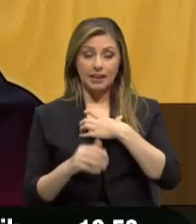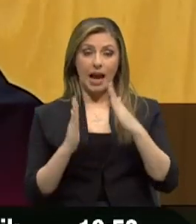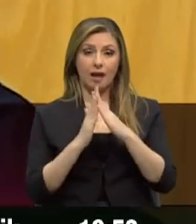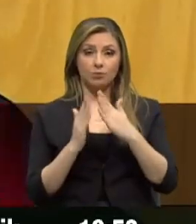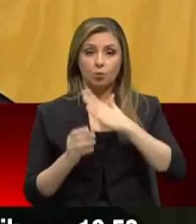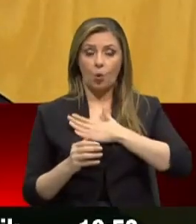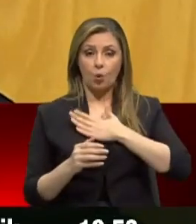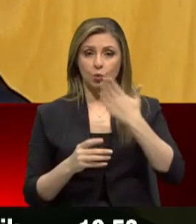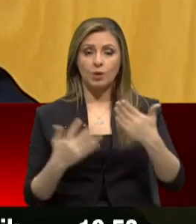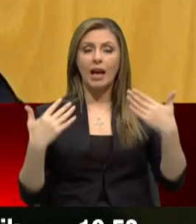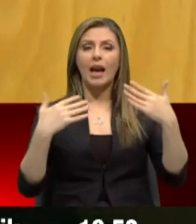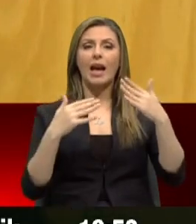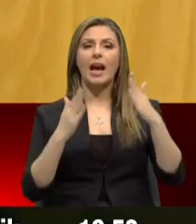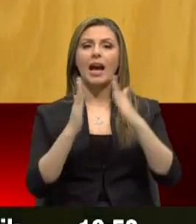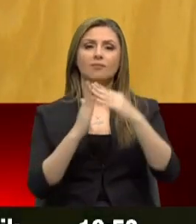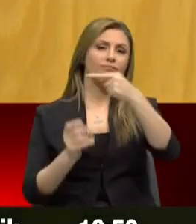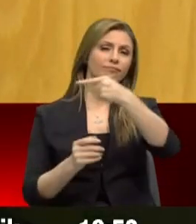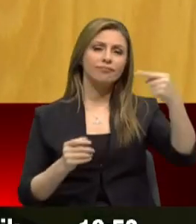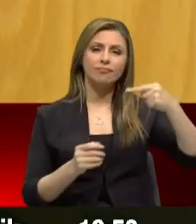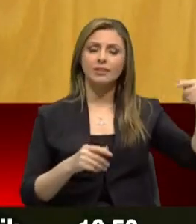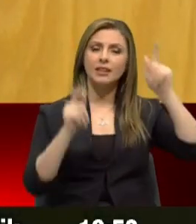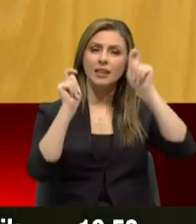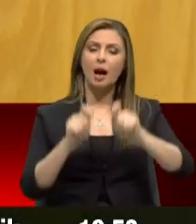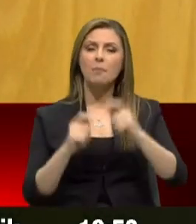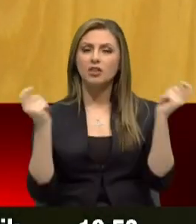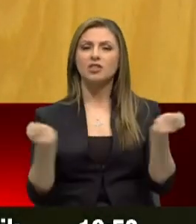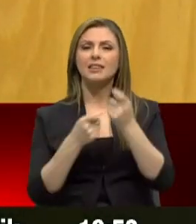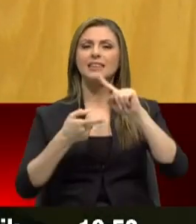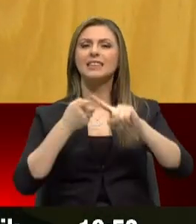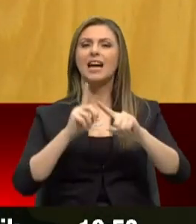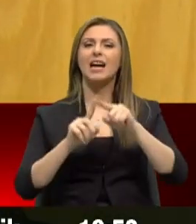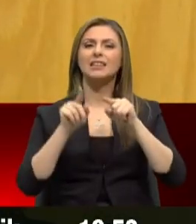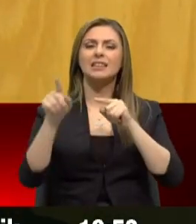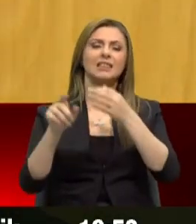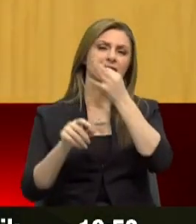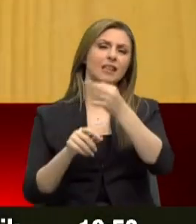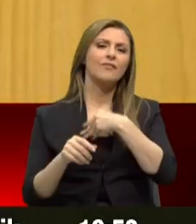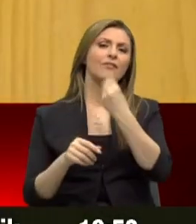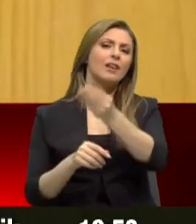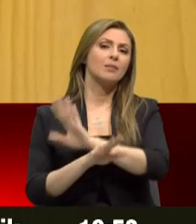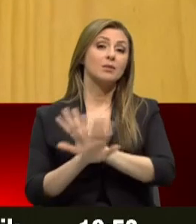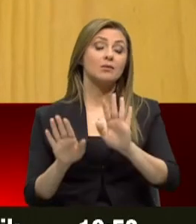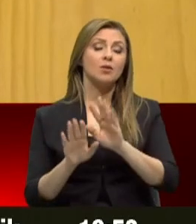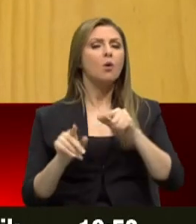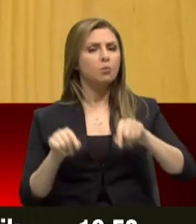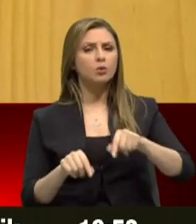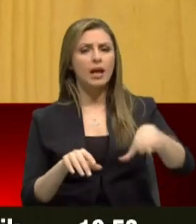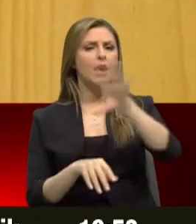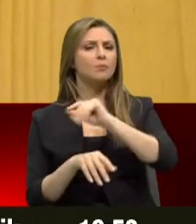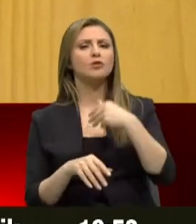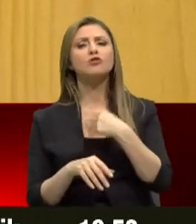önünde gece kondu dikmeye hazırlanan siyaset simsarlarına izin vermeyiz. Buradan hepsini